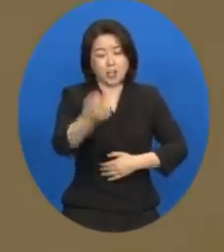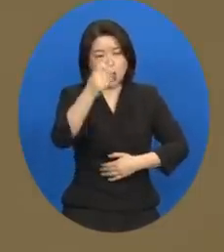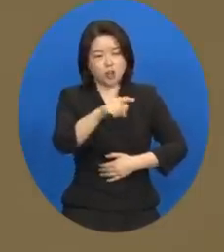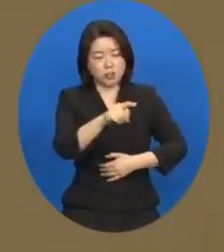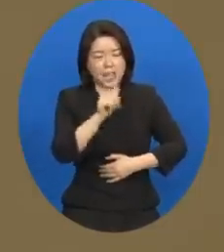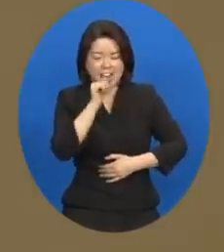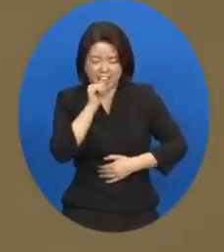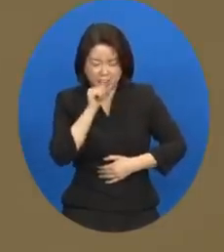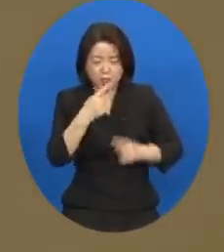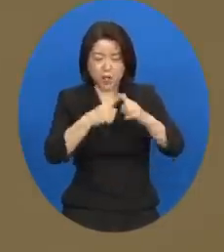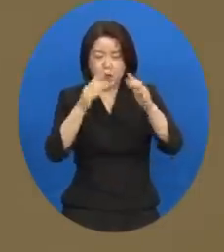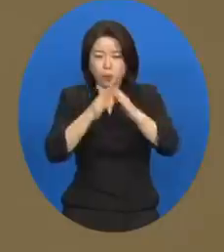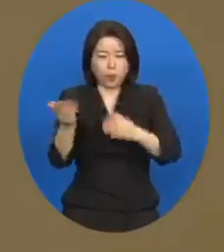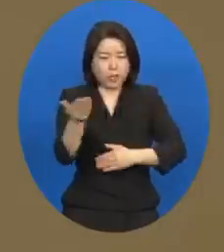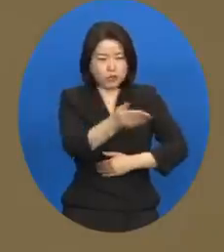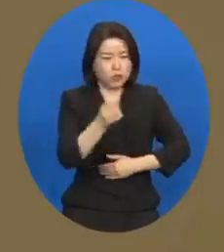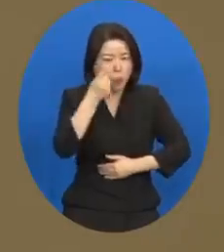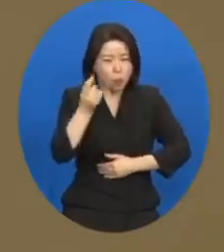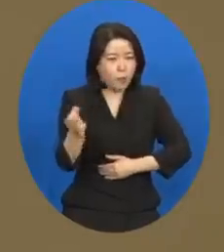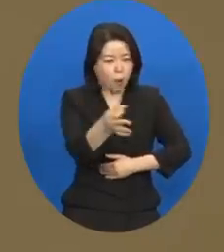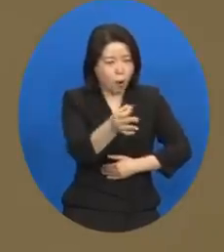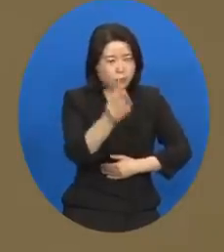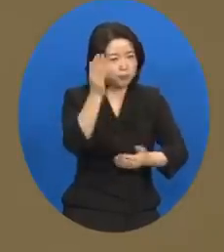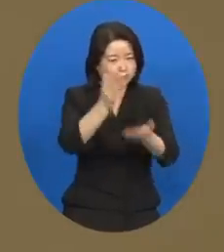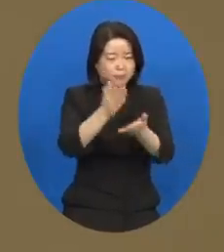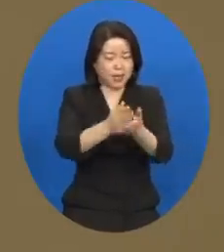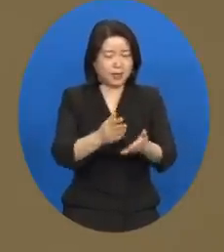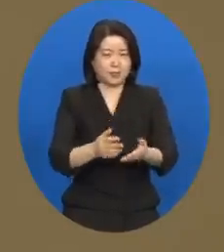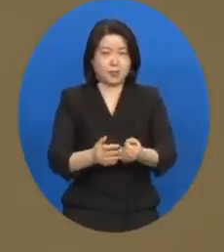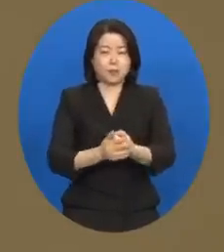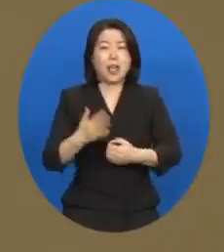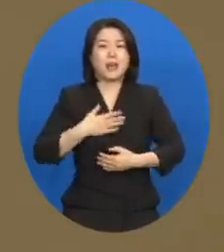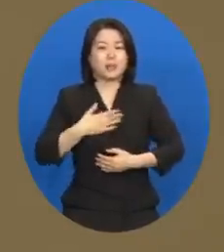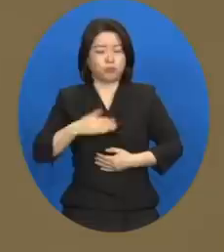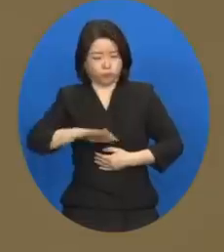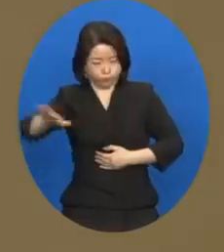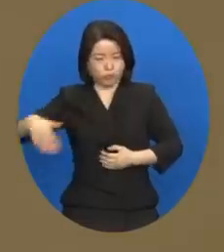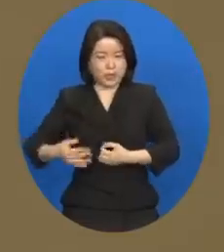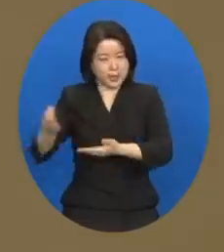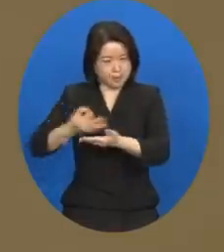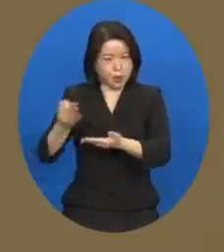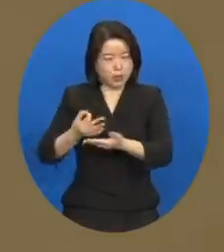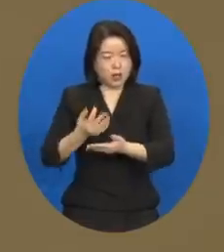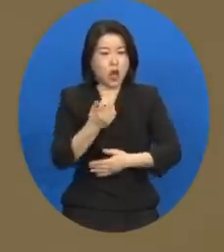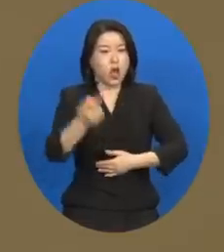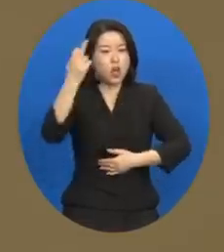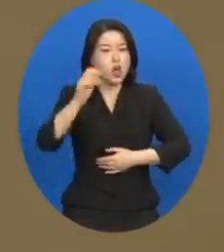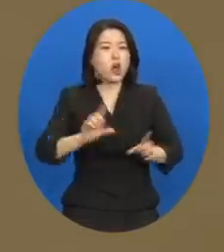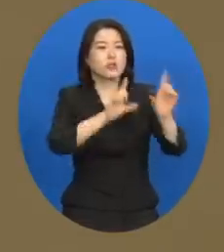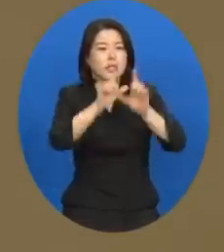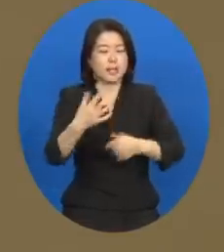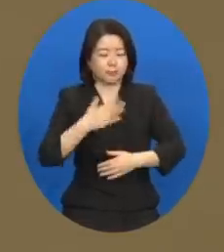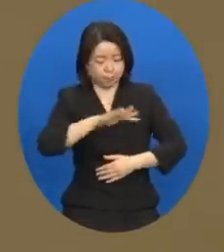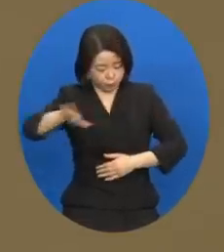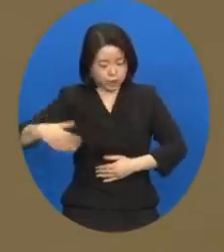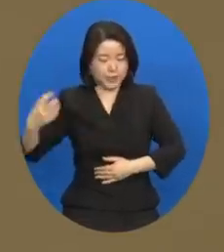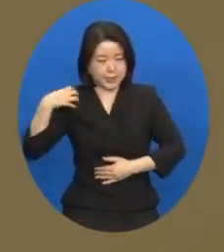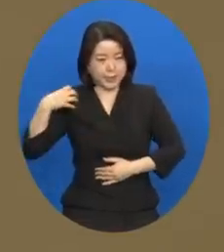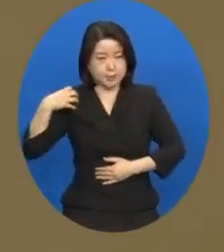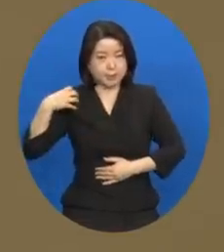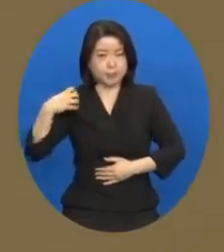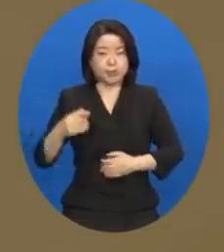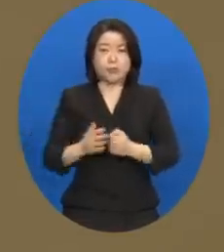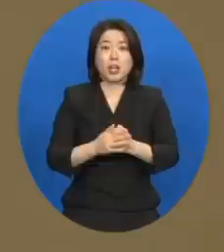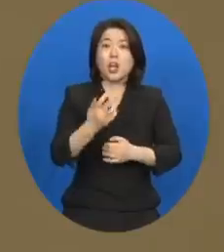절대로 교회에서 주는 월급 받지 마. 우리가 벌어서 형 생활을 책임져 줄게.